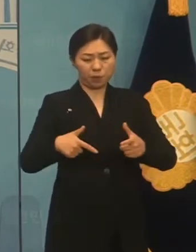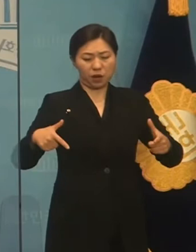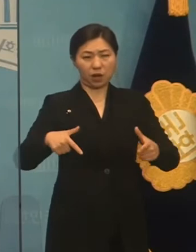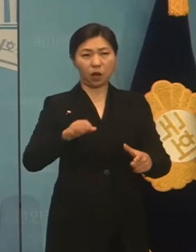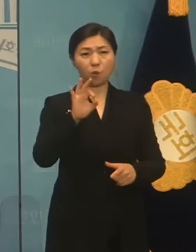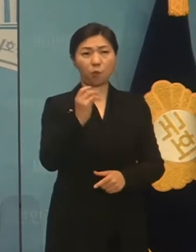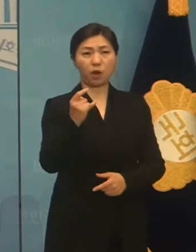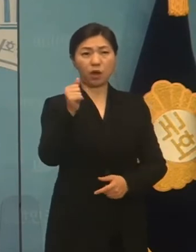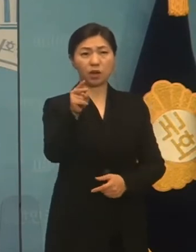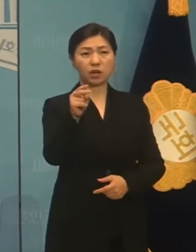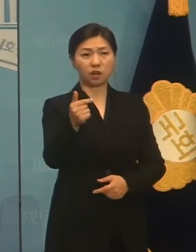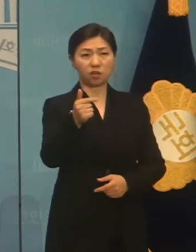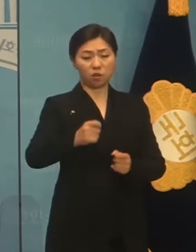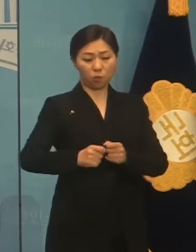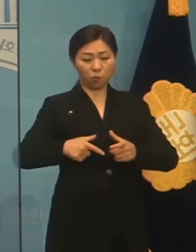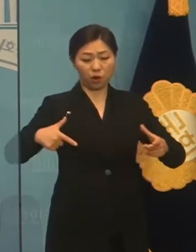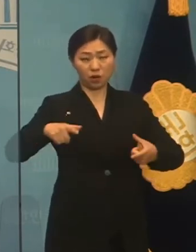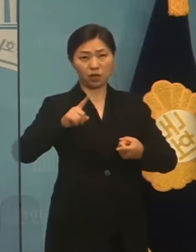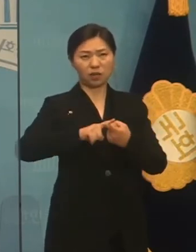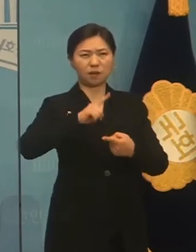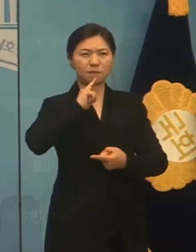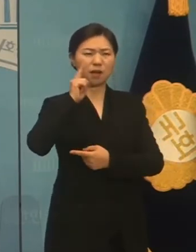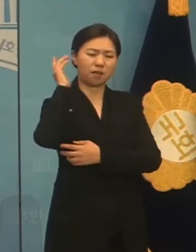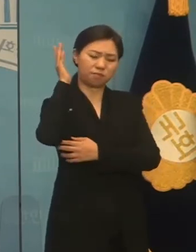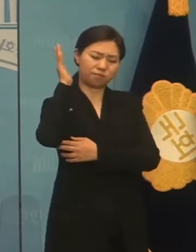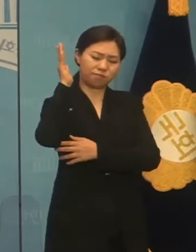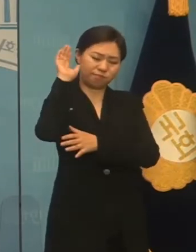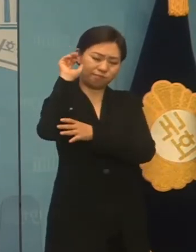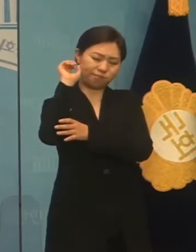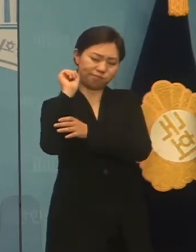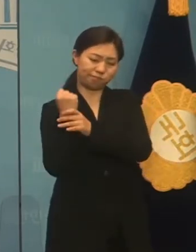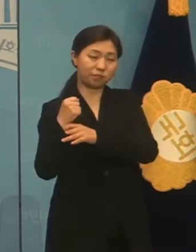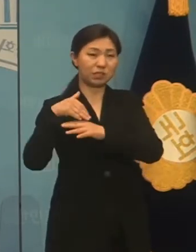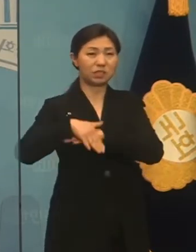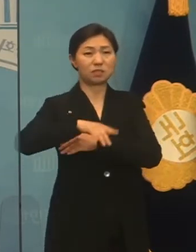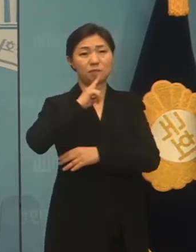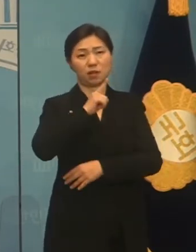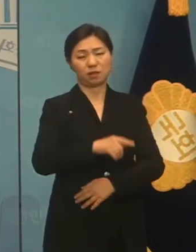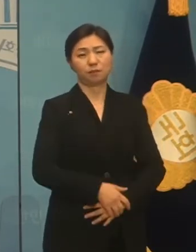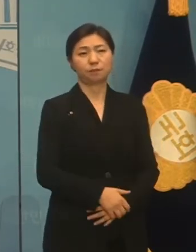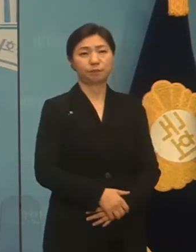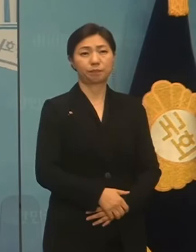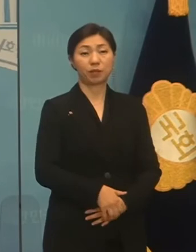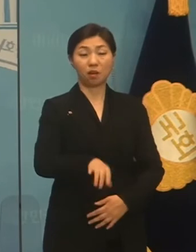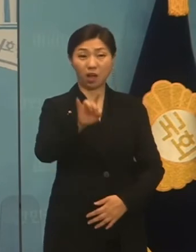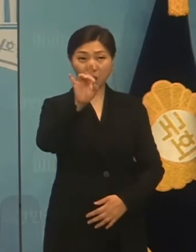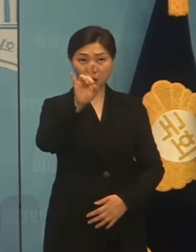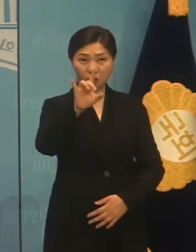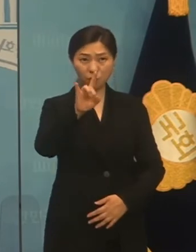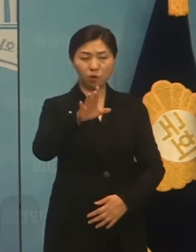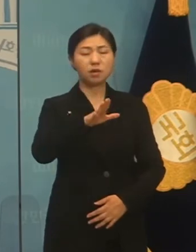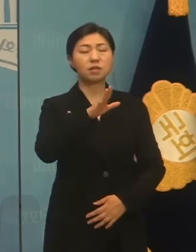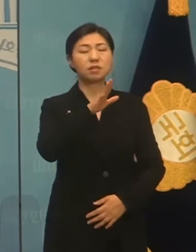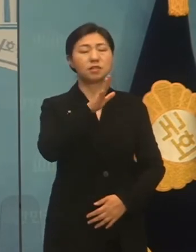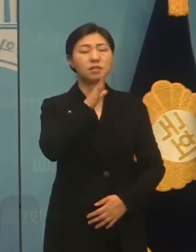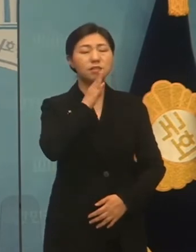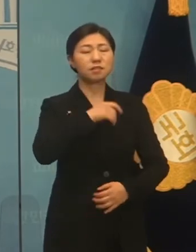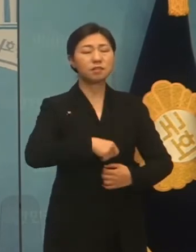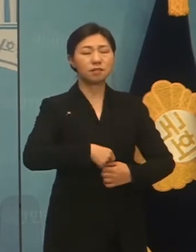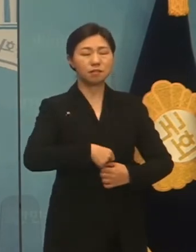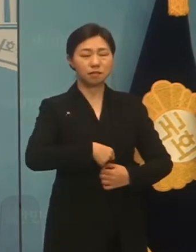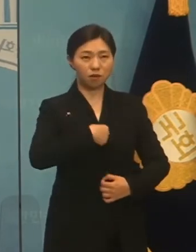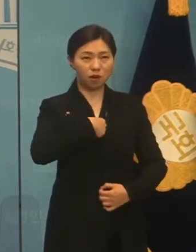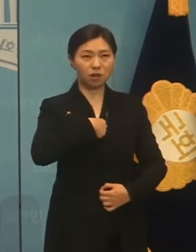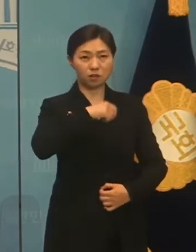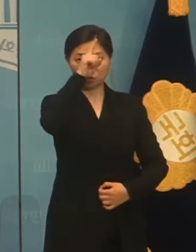저는 이것만 갖고는 진정한 정권 교체가 어렵다는